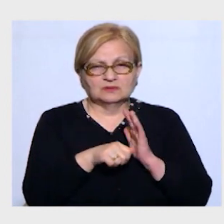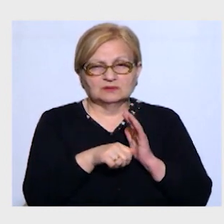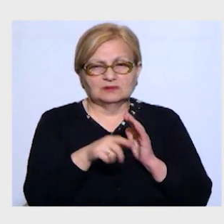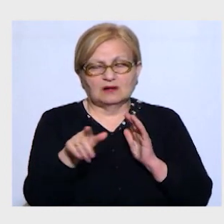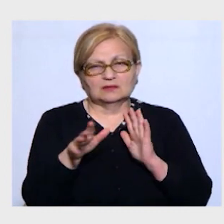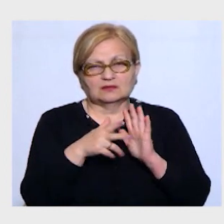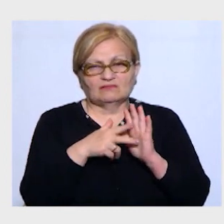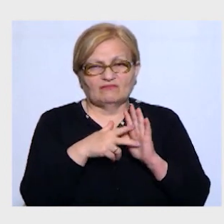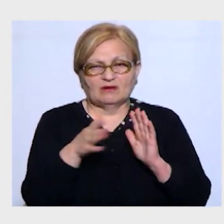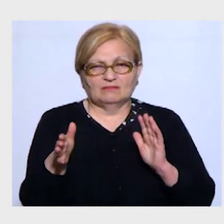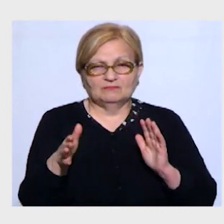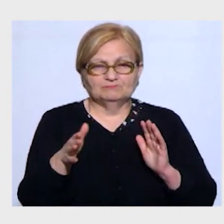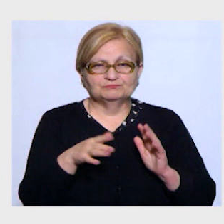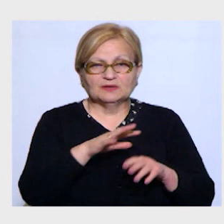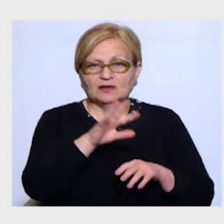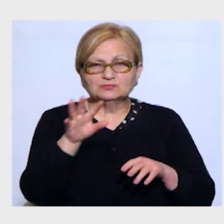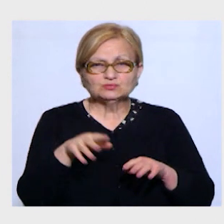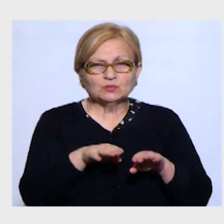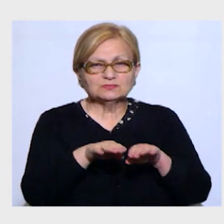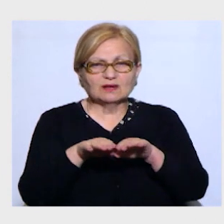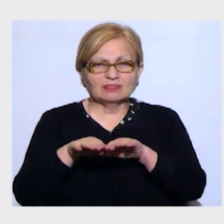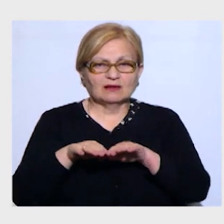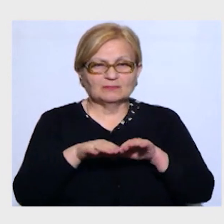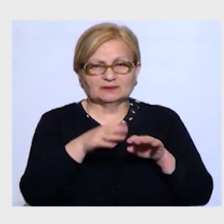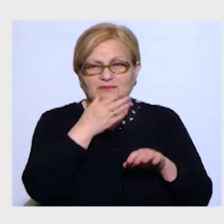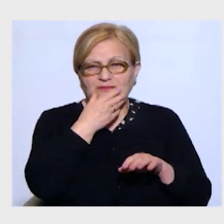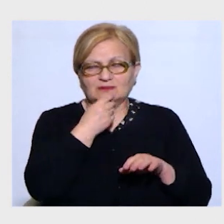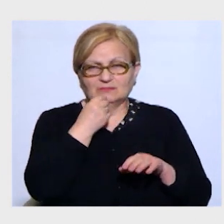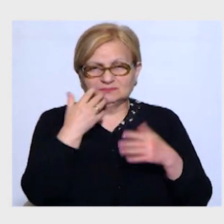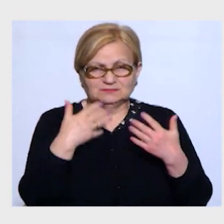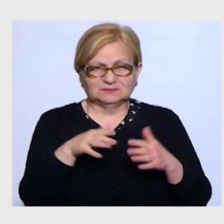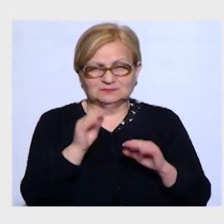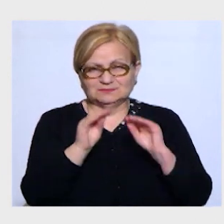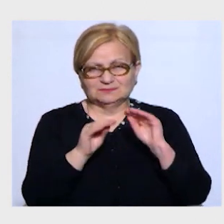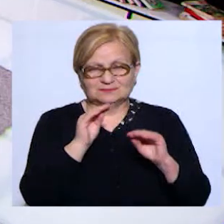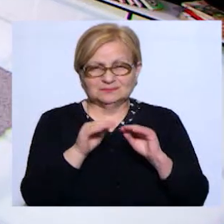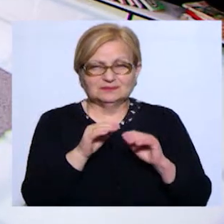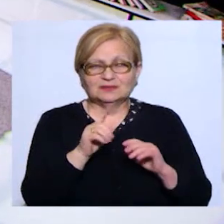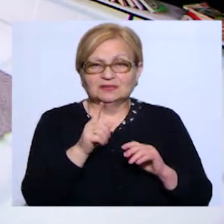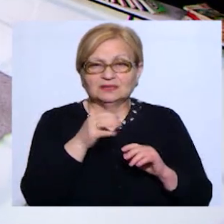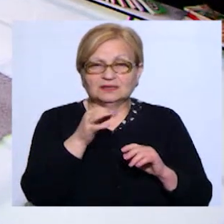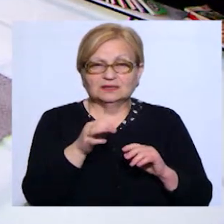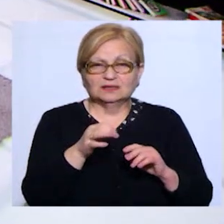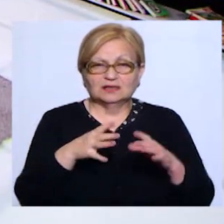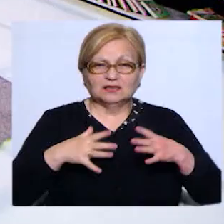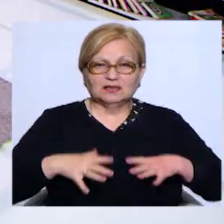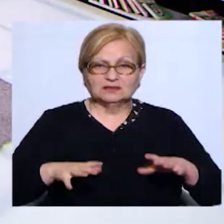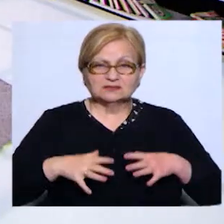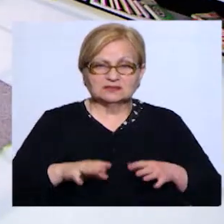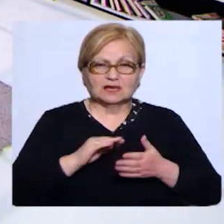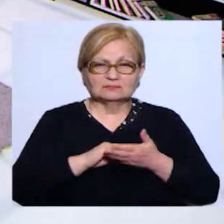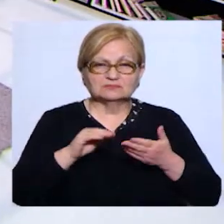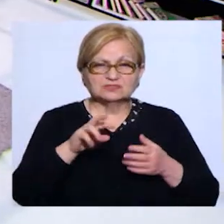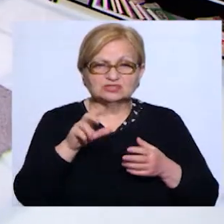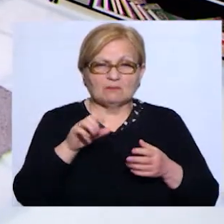აქეთ 8. მაგრამ ესე თანაბრად არის, ხო, ყველა განაწილებული. ამაზე უკვე ვისაუბრეთ. და რატომ გითხარით ეს? ქართულ მწერალს ჯემალ ქარჩხაძეს